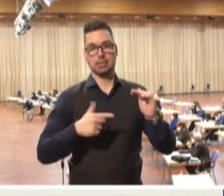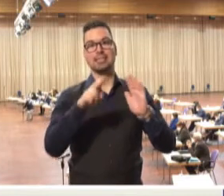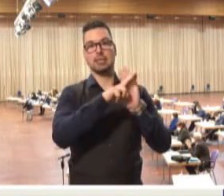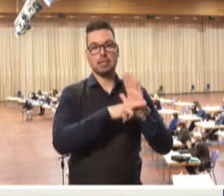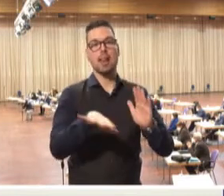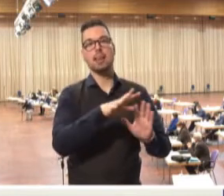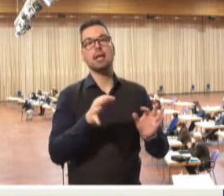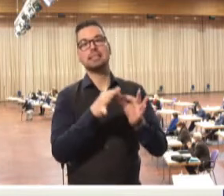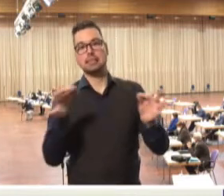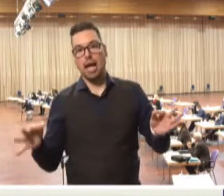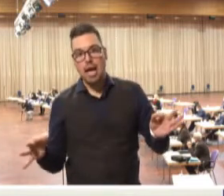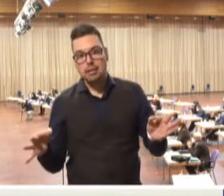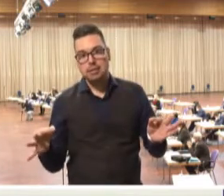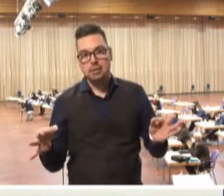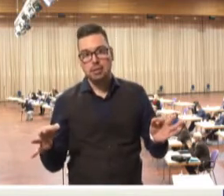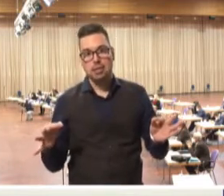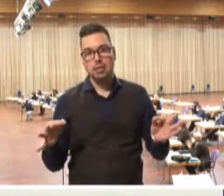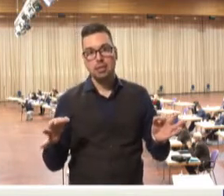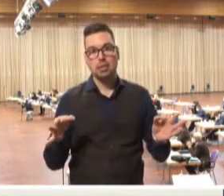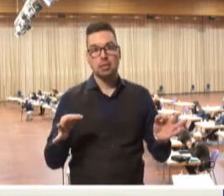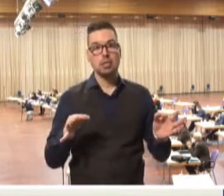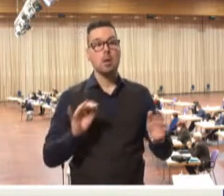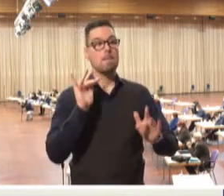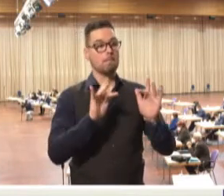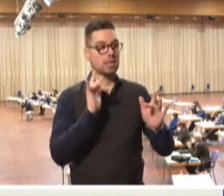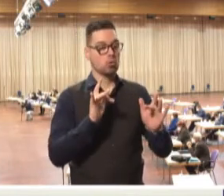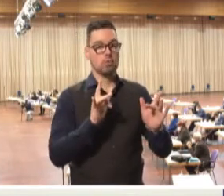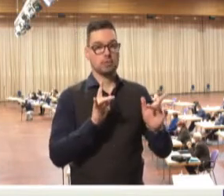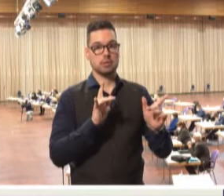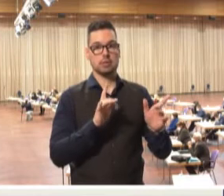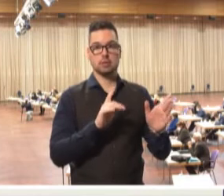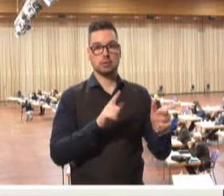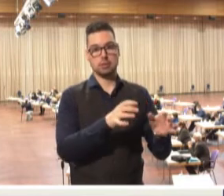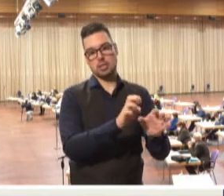den Landtag des Saarlandes aus dem betroffenen Status zu entlassen ist.